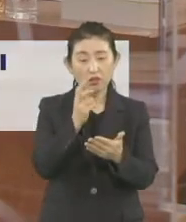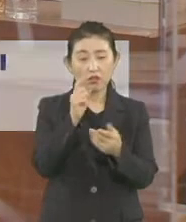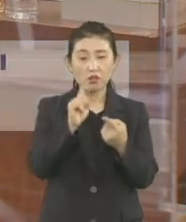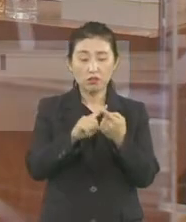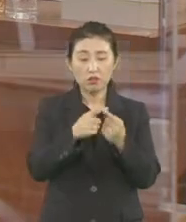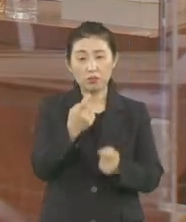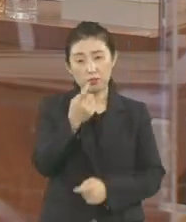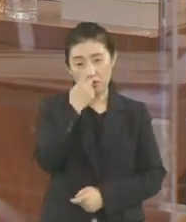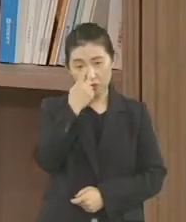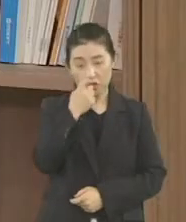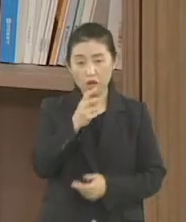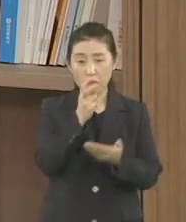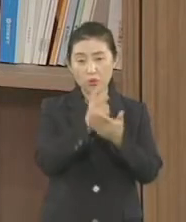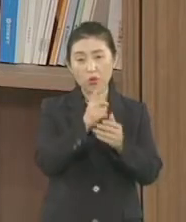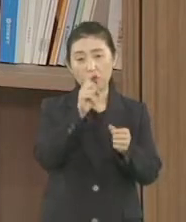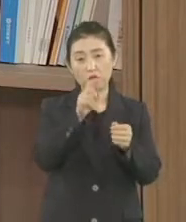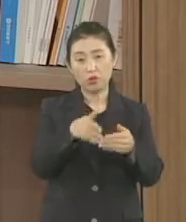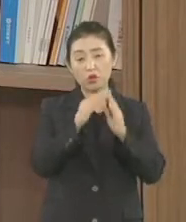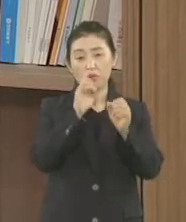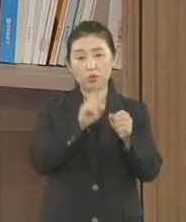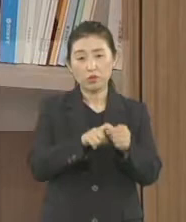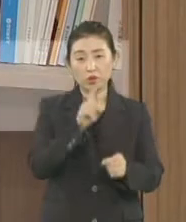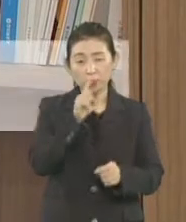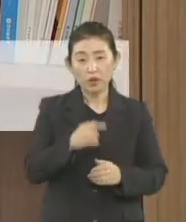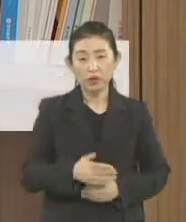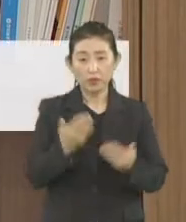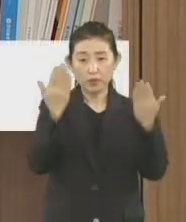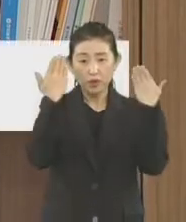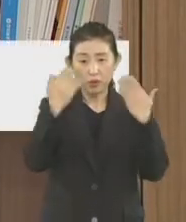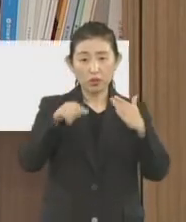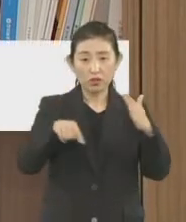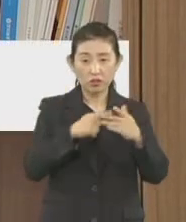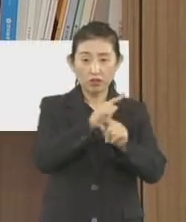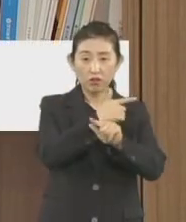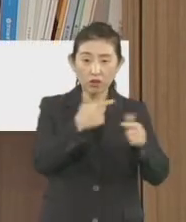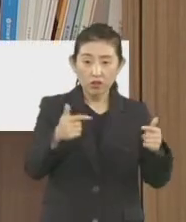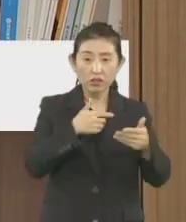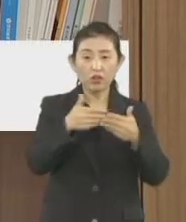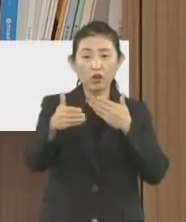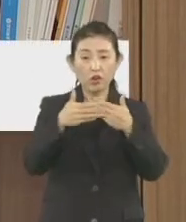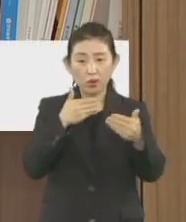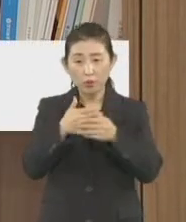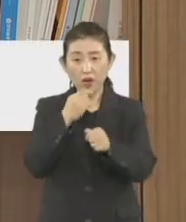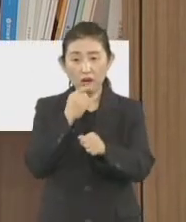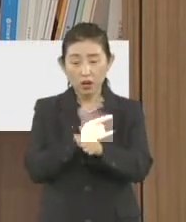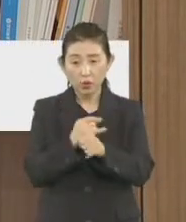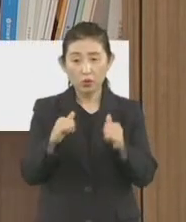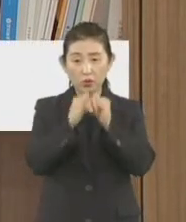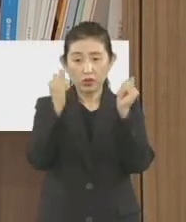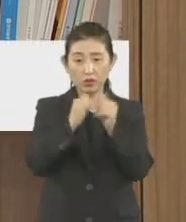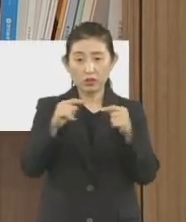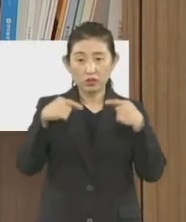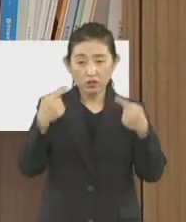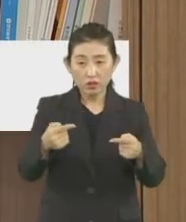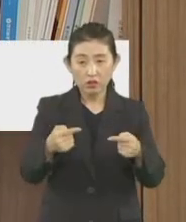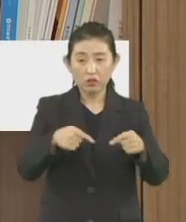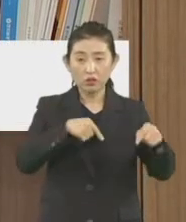취지라고 설명했습니다. 학교에서 경험을 하고 민주적 경험을 해서 나와서는 진짜 이 사회의 또 지도자가 될 수